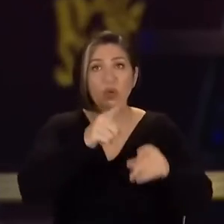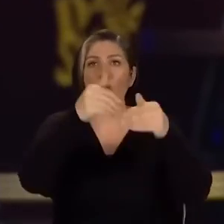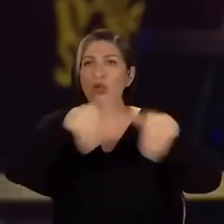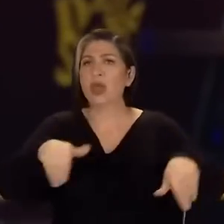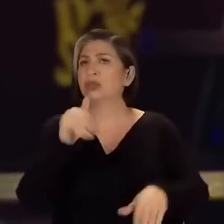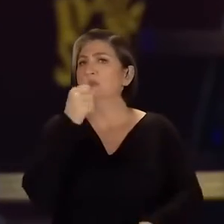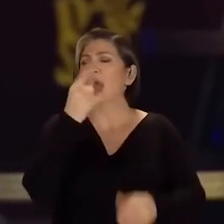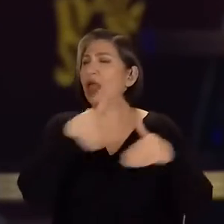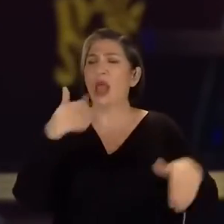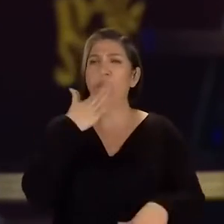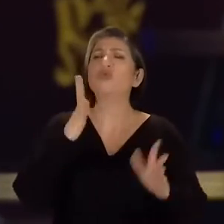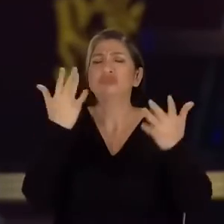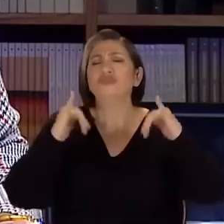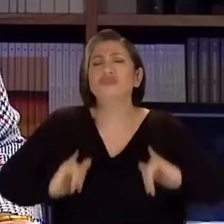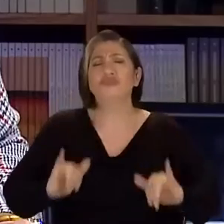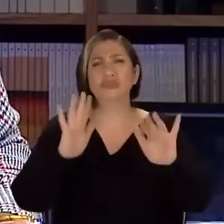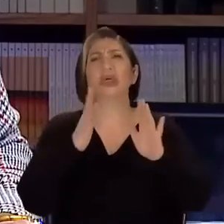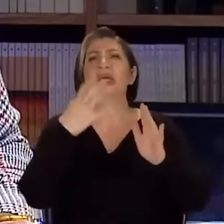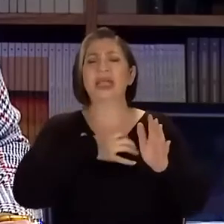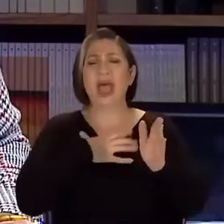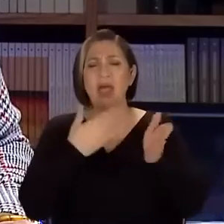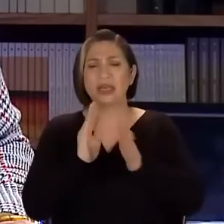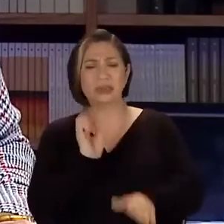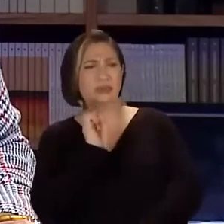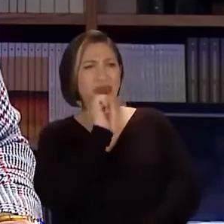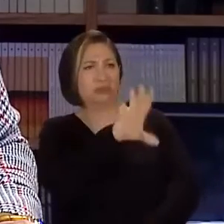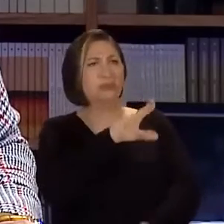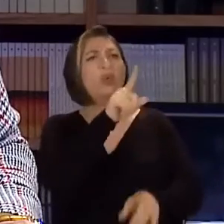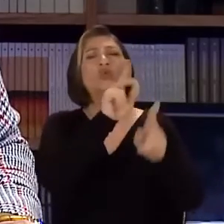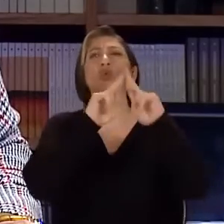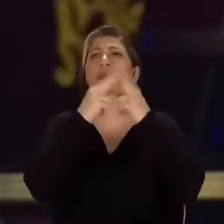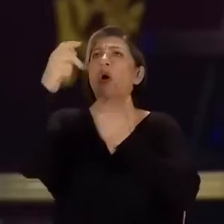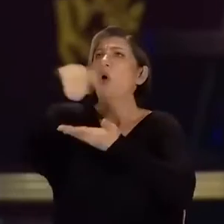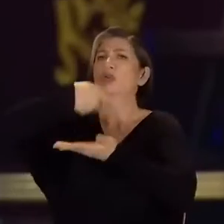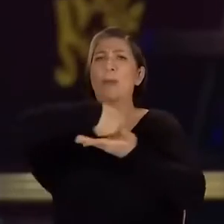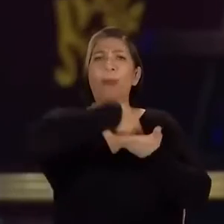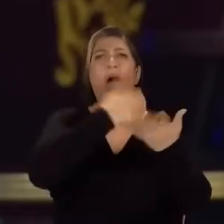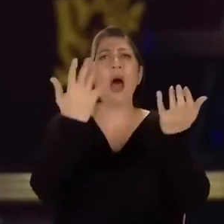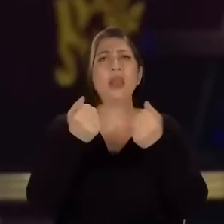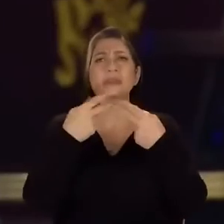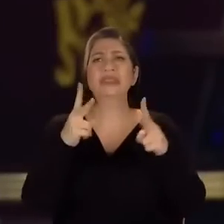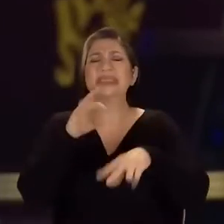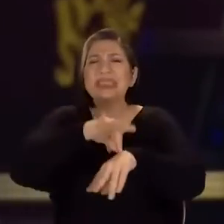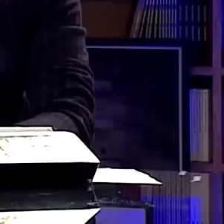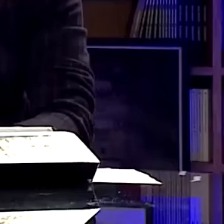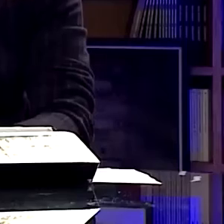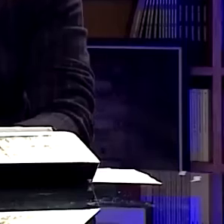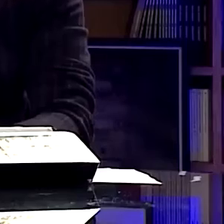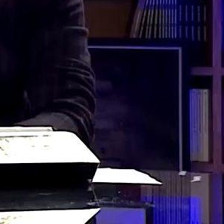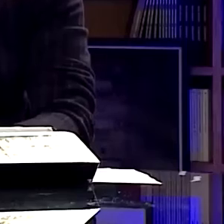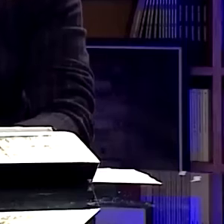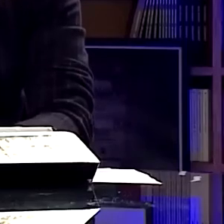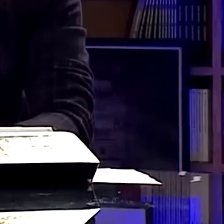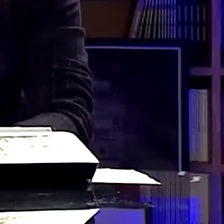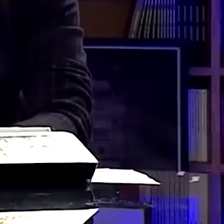önleyen hiçbir engel yok. Rahatlıkla cüzdan adresinizi paylaşarak dünyadaki herkesten ödeme kabul edebilir hale dakikalar içerisinde gelebilirsiniz.